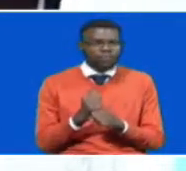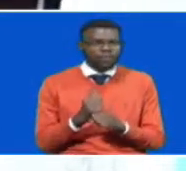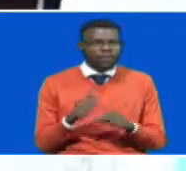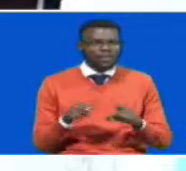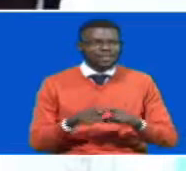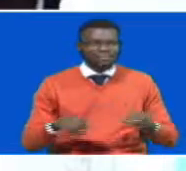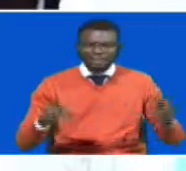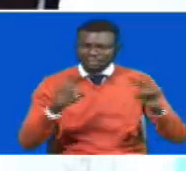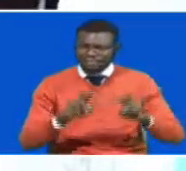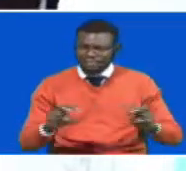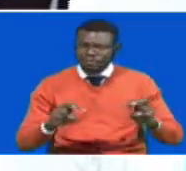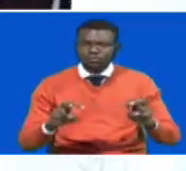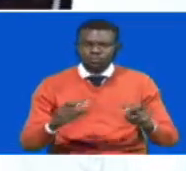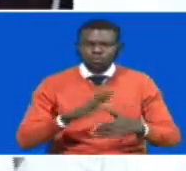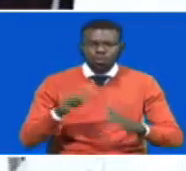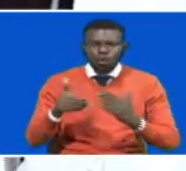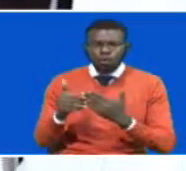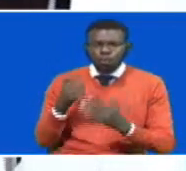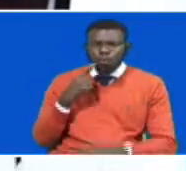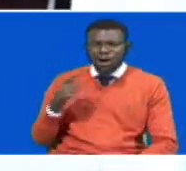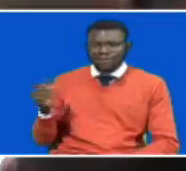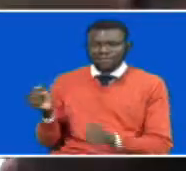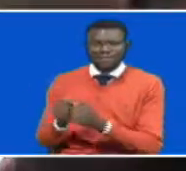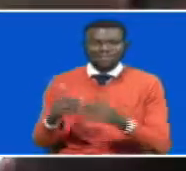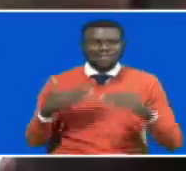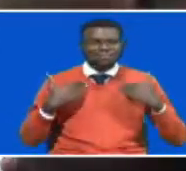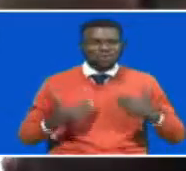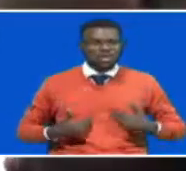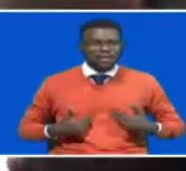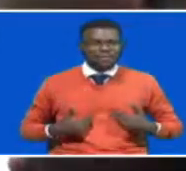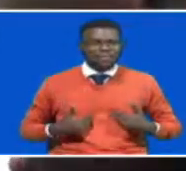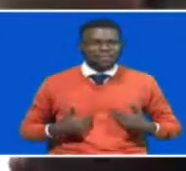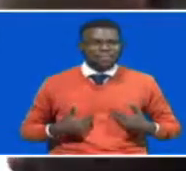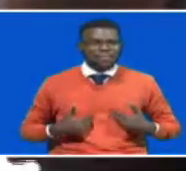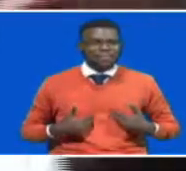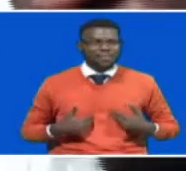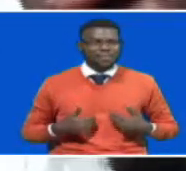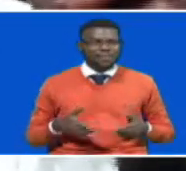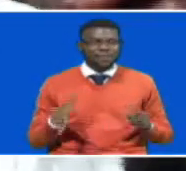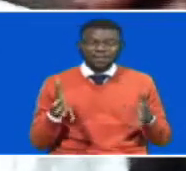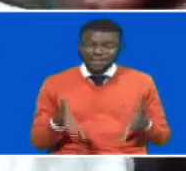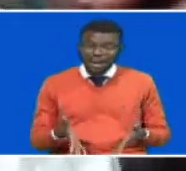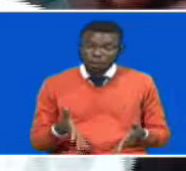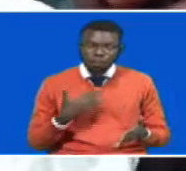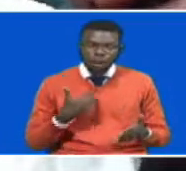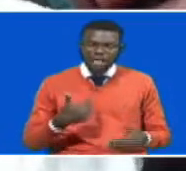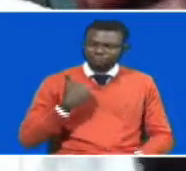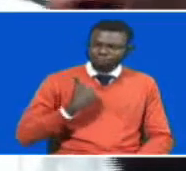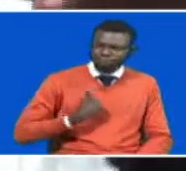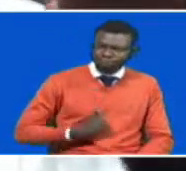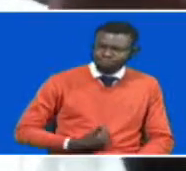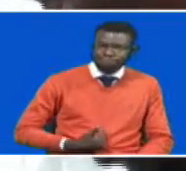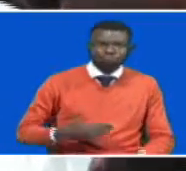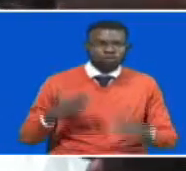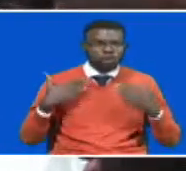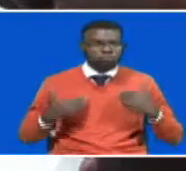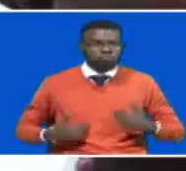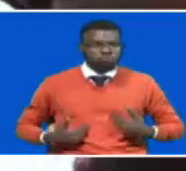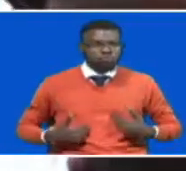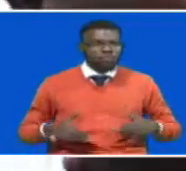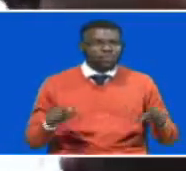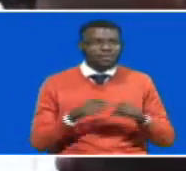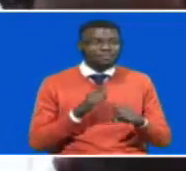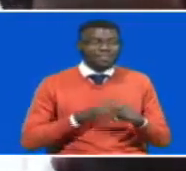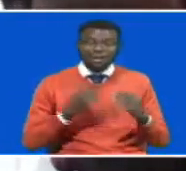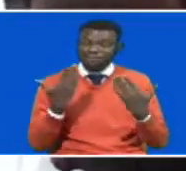examination of all the 110 bodies. We are going to be doing the autopsies in teams. And